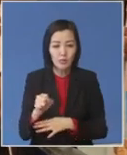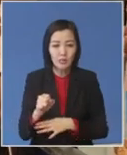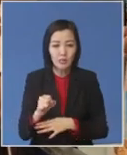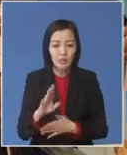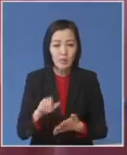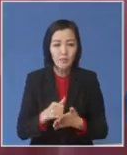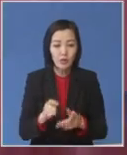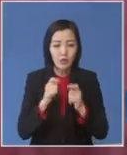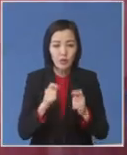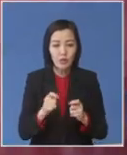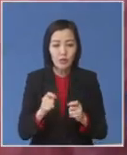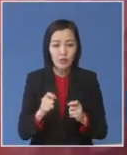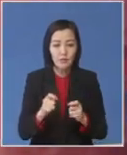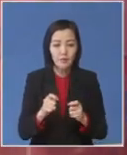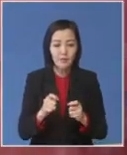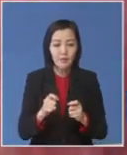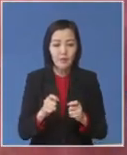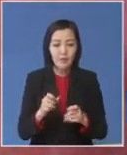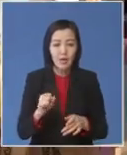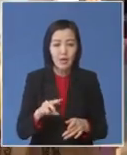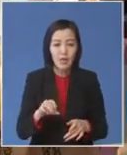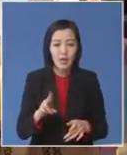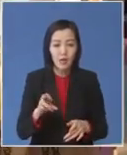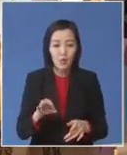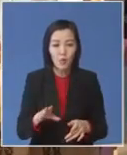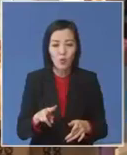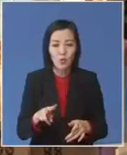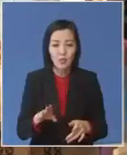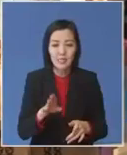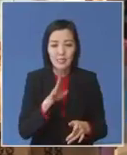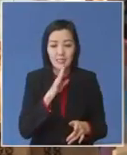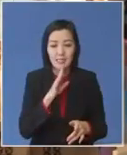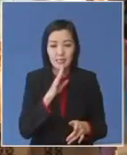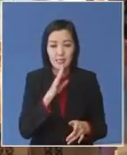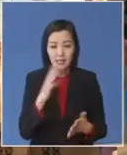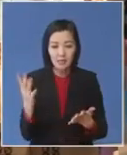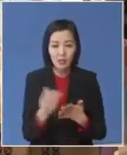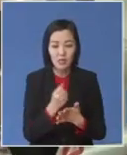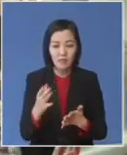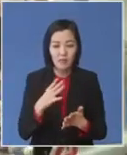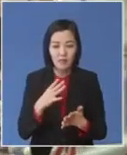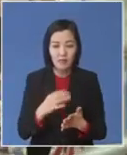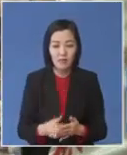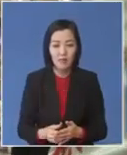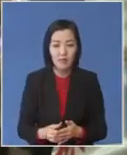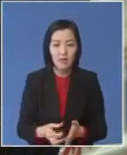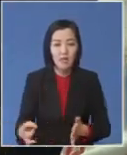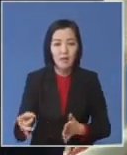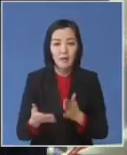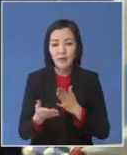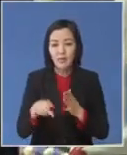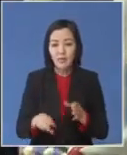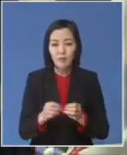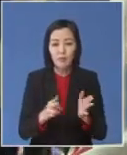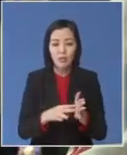бас жүлделі қатарынан қаржып келген Алакөл ауданының ақын қызы Ақжібек Рахатбекқызы жеңіп алды. Былтыр республикалық айтыстан